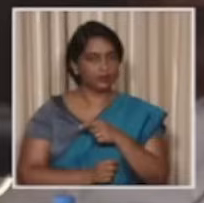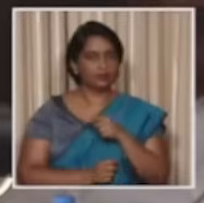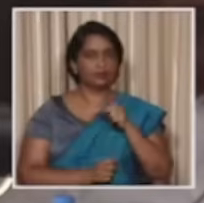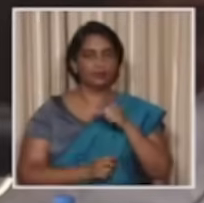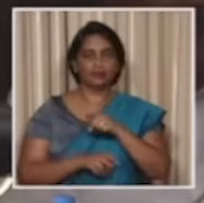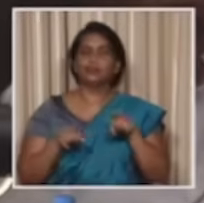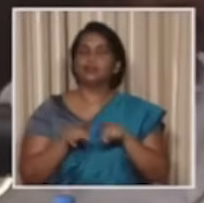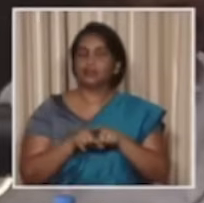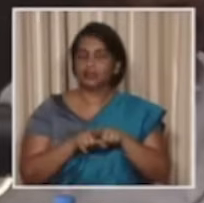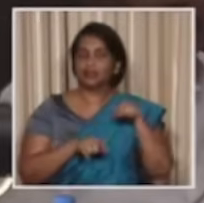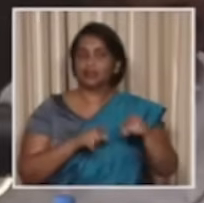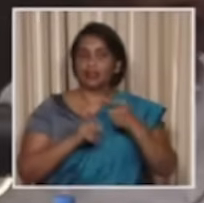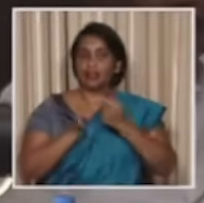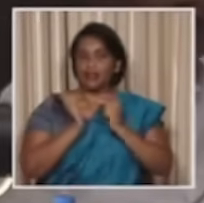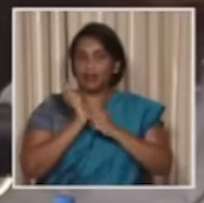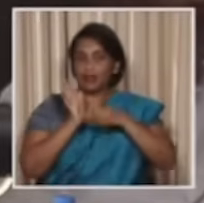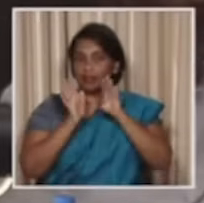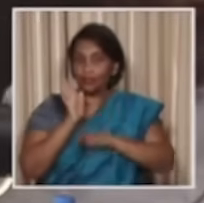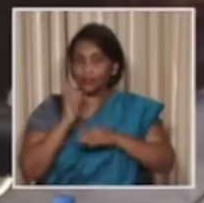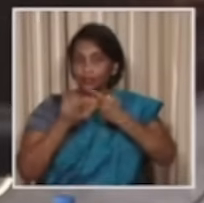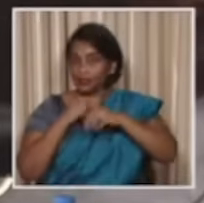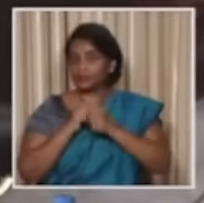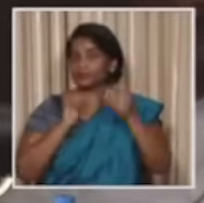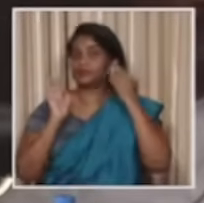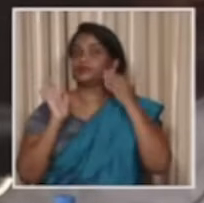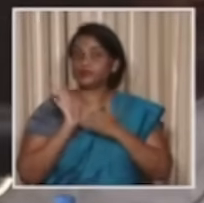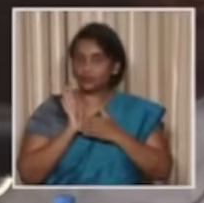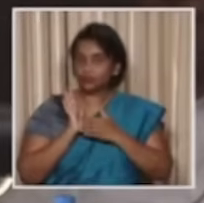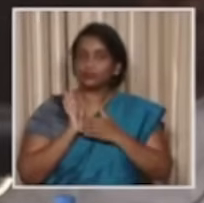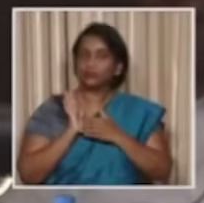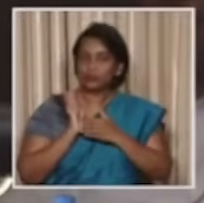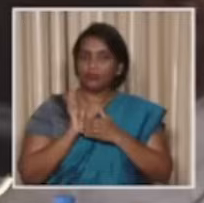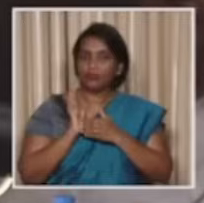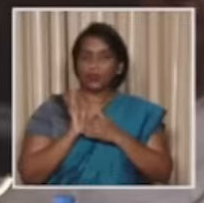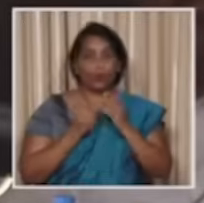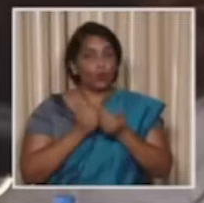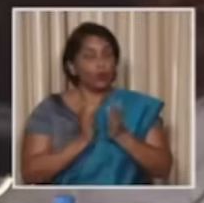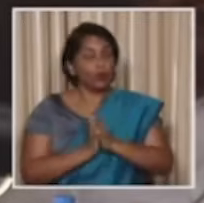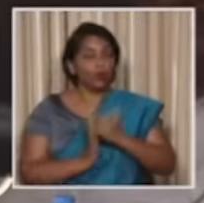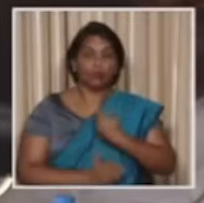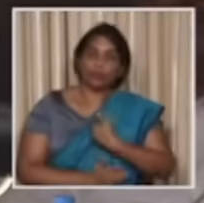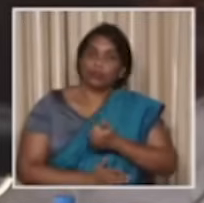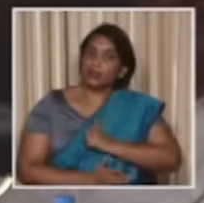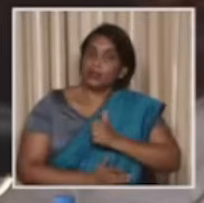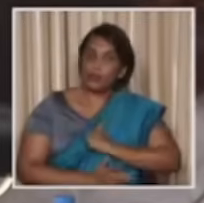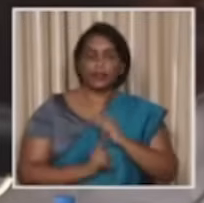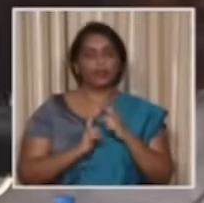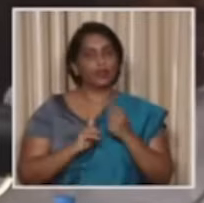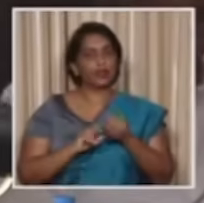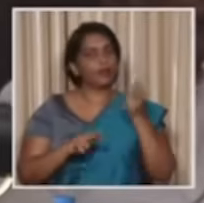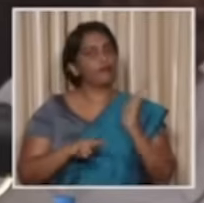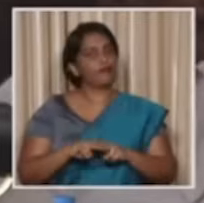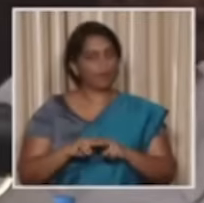මේ මොකද මේ ප්‍රතිව්‍යුහගත කිරීමේ යෝජනාවලිය තියෙනවා මේ ස්වකමැත්තෙන් තමයි කියලා අර්ථසාධක